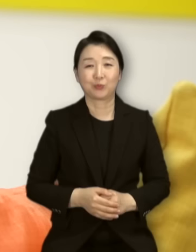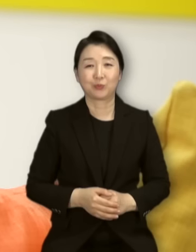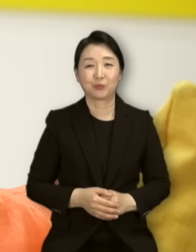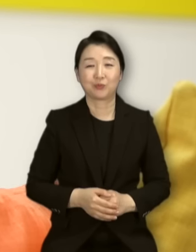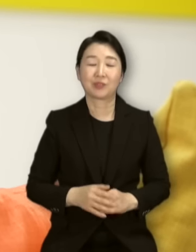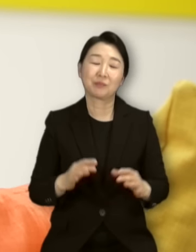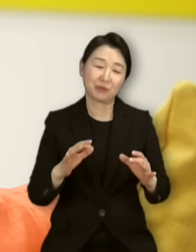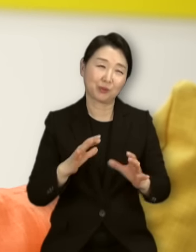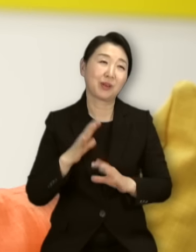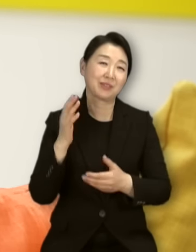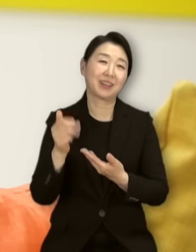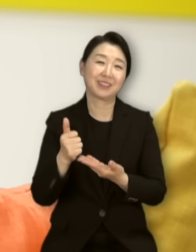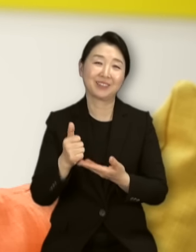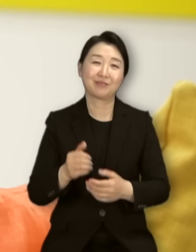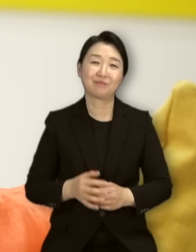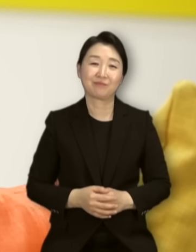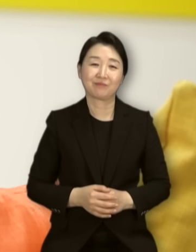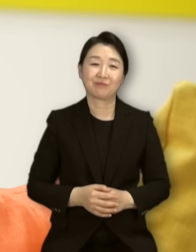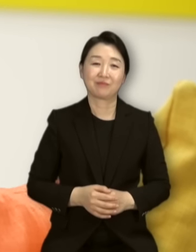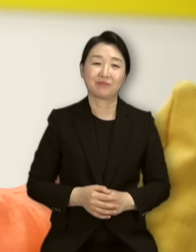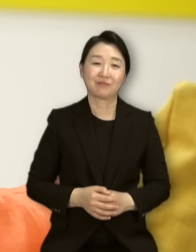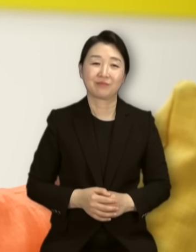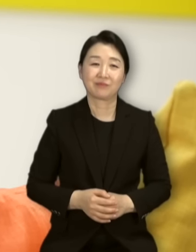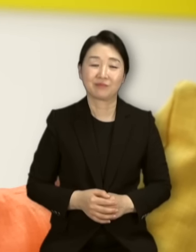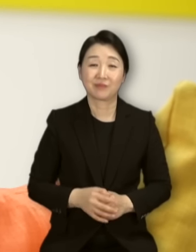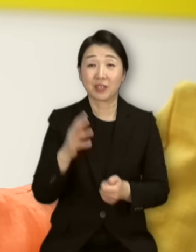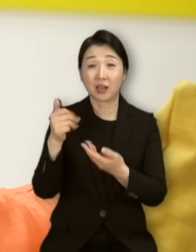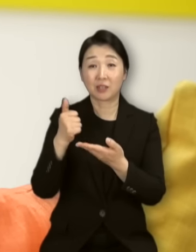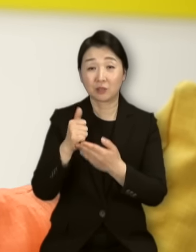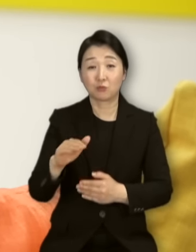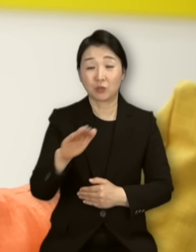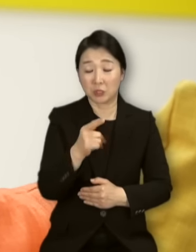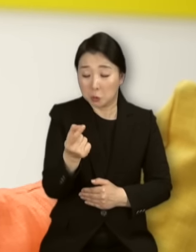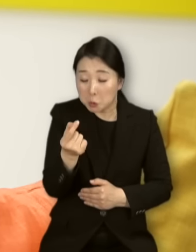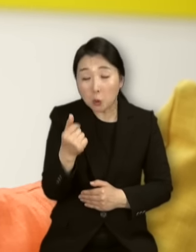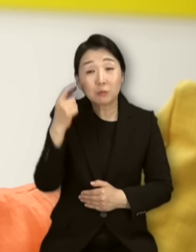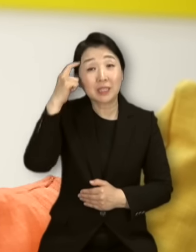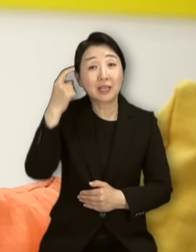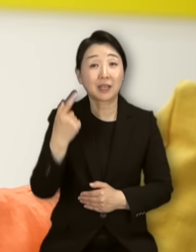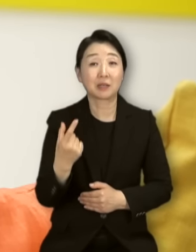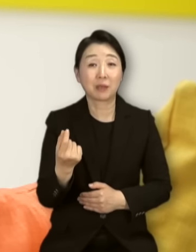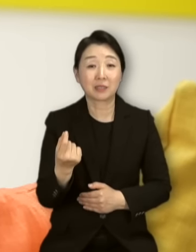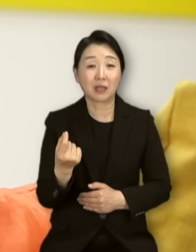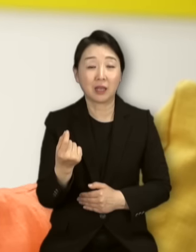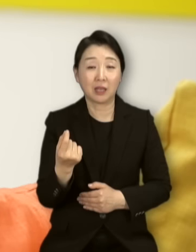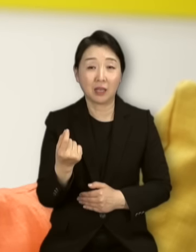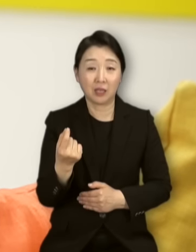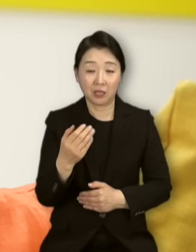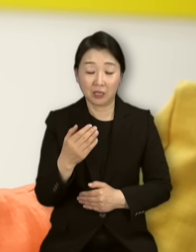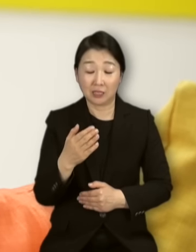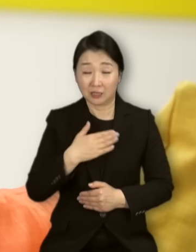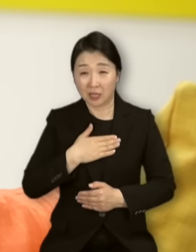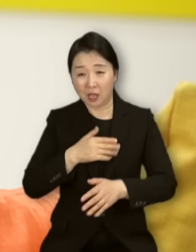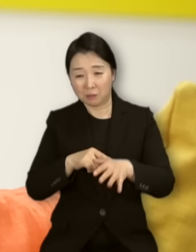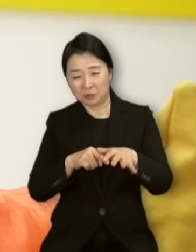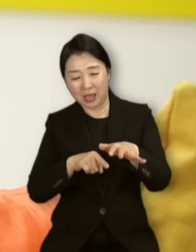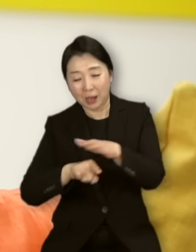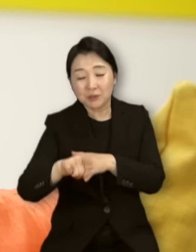그래서 하나 진짜 와 하나님 우리는 정말 요만큼 생각하는데 저희보다 정말 앞서